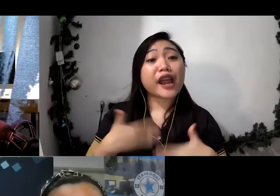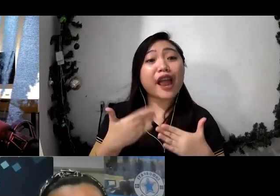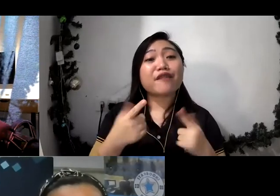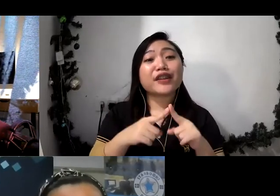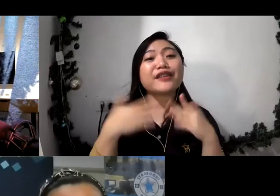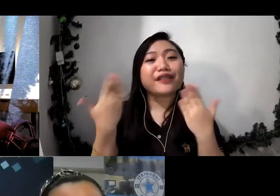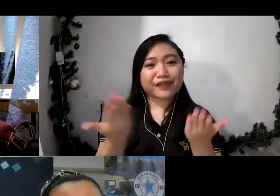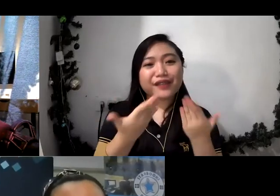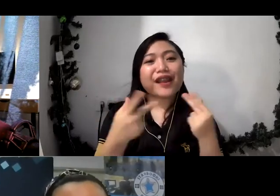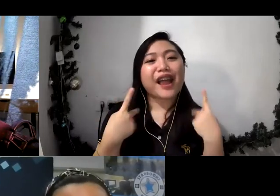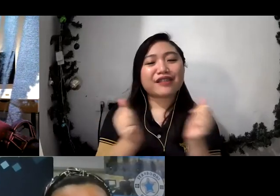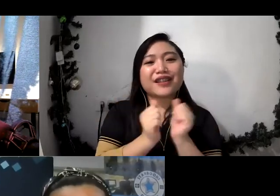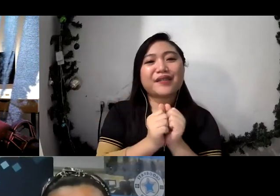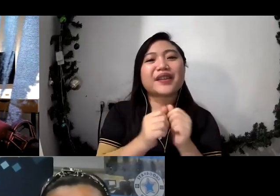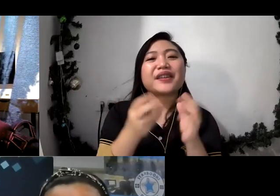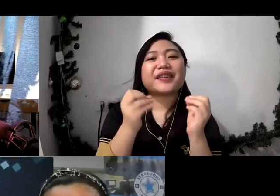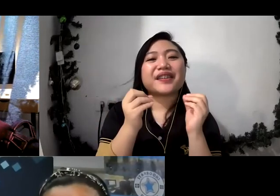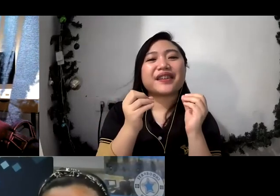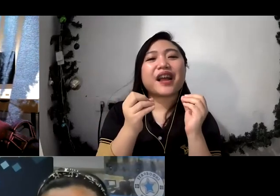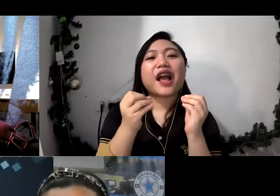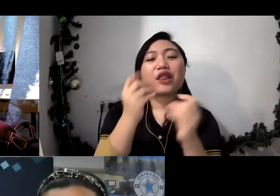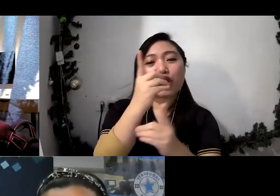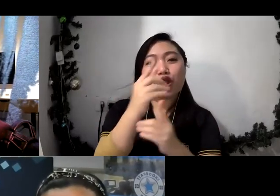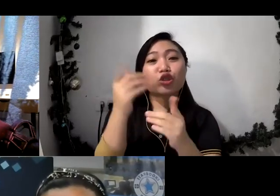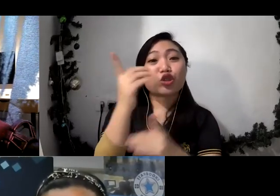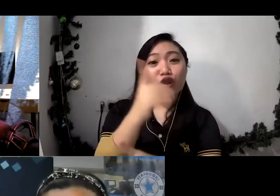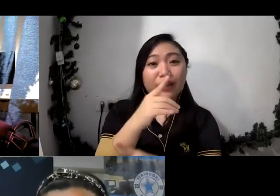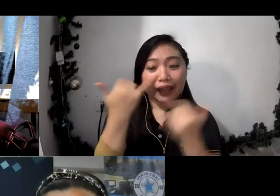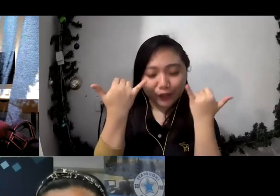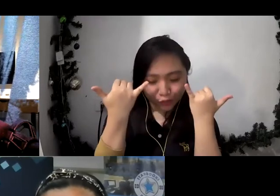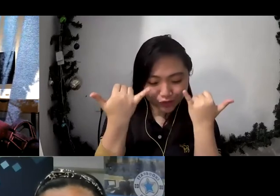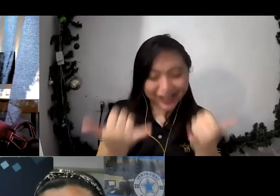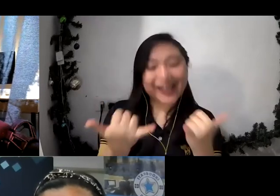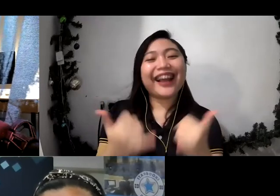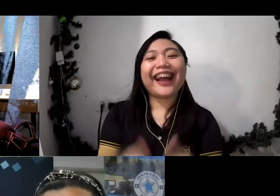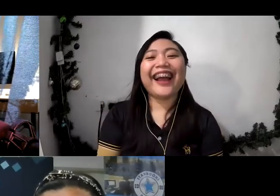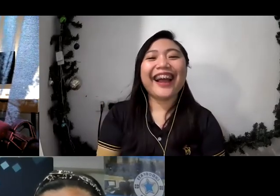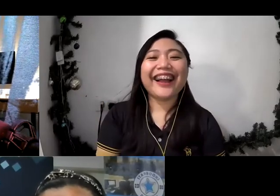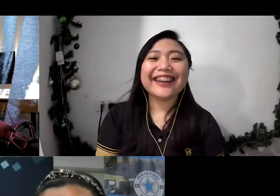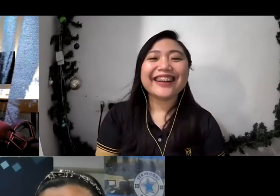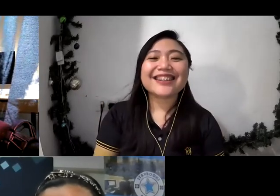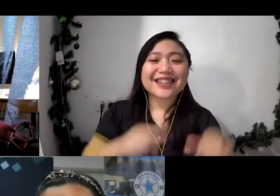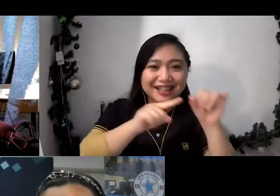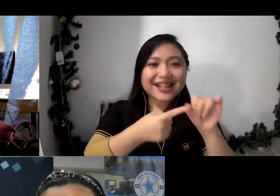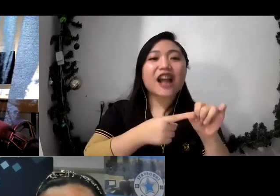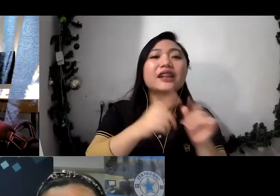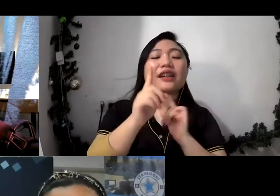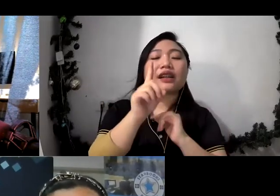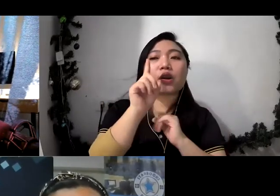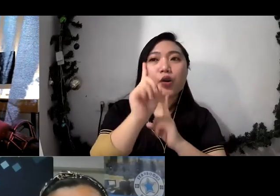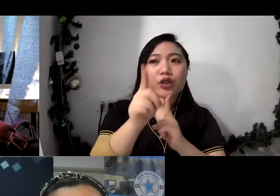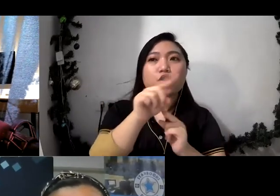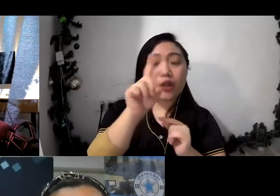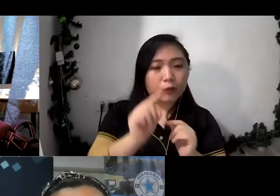us today, ma'am. So, I'll be start asking the questions, ma'am. Yes, please.